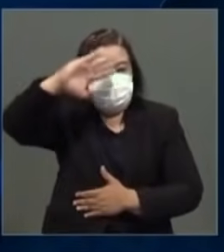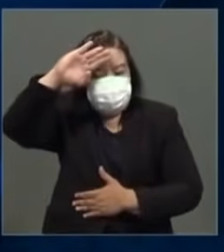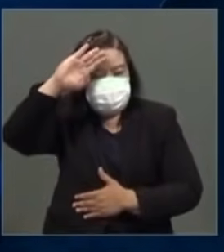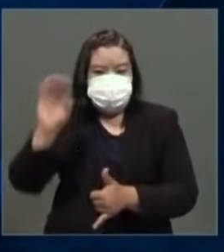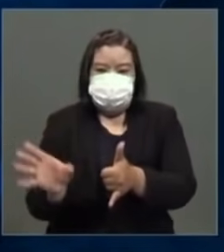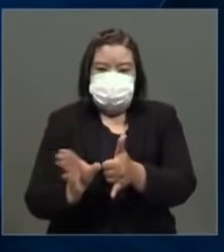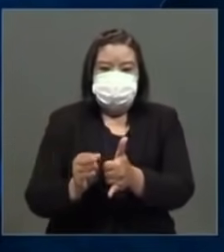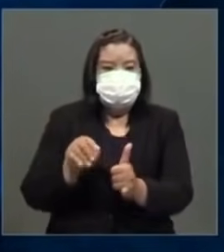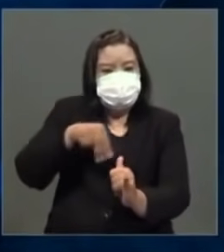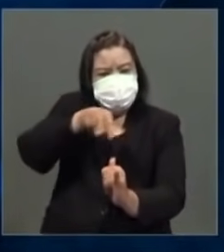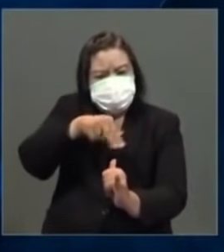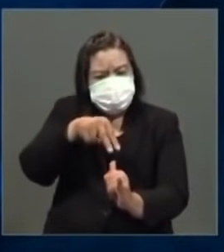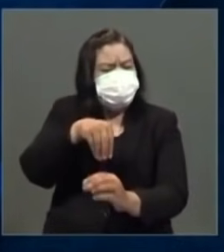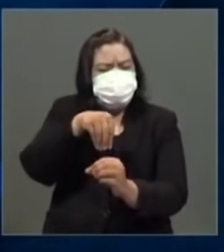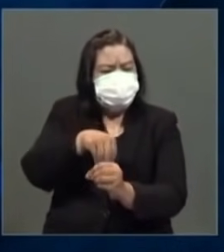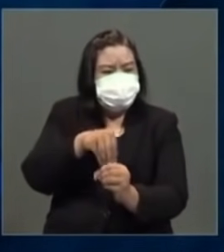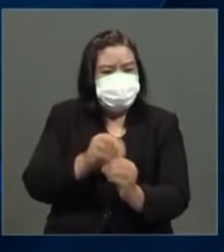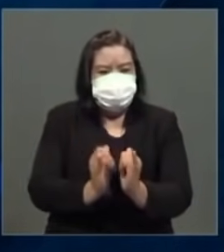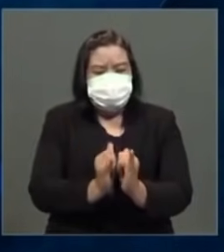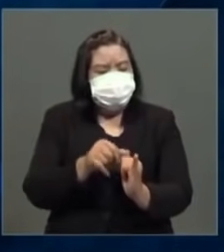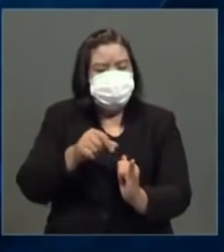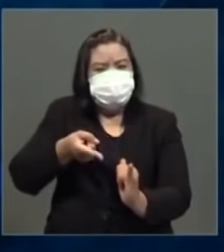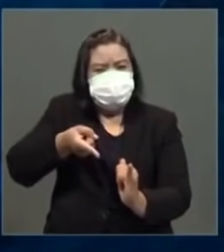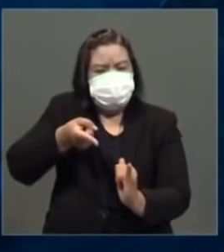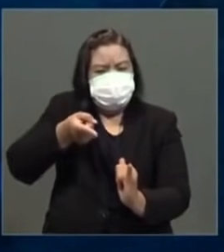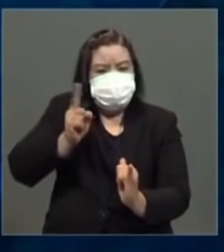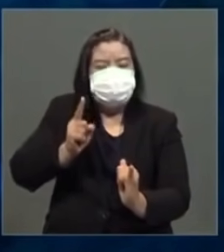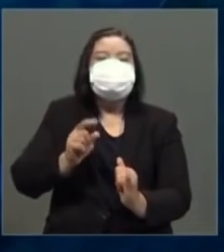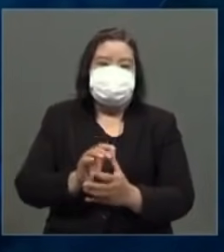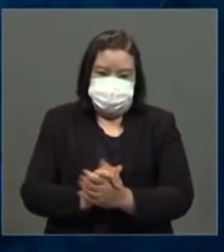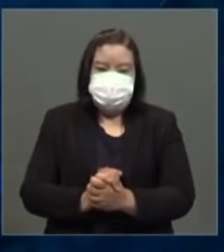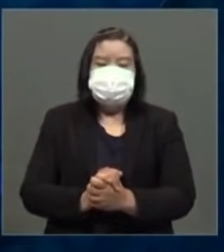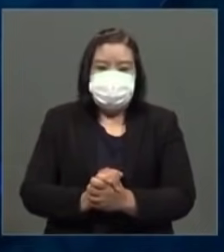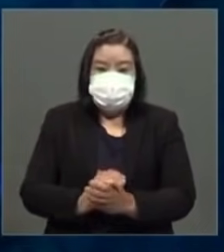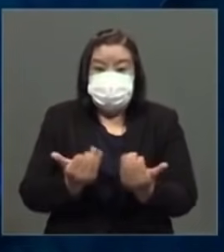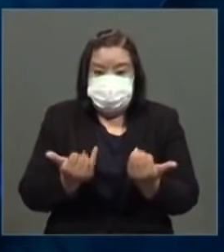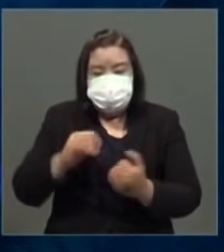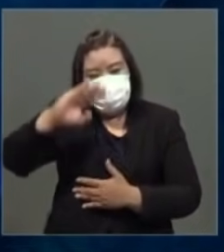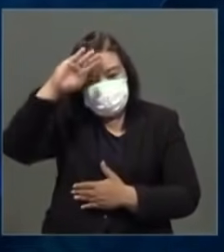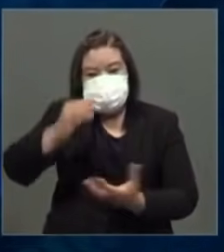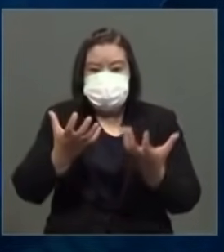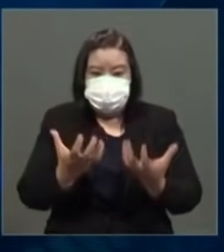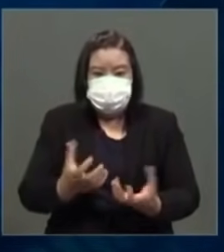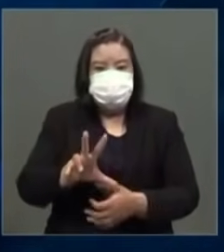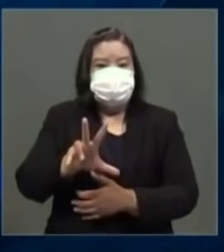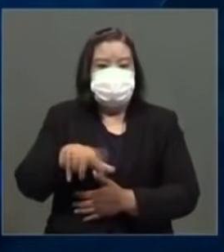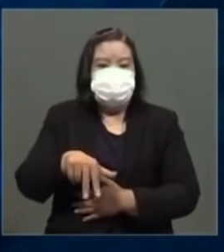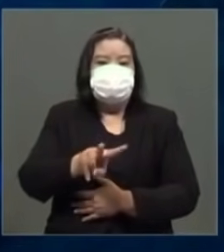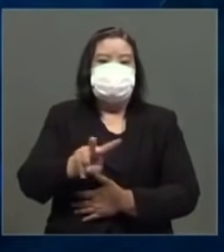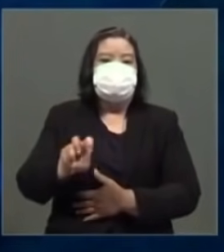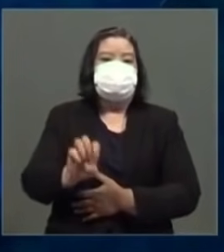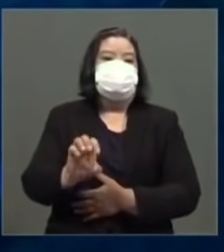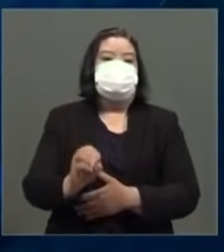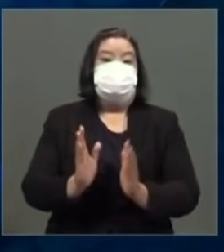อยู่ในร่างกายเราระยะเวลานานขึ้นนะครับอาการหนักอยู่ที่ 2,350 แล้วก็ใ